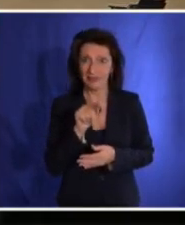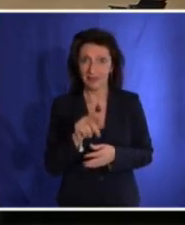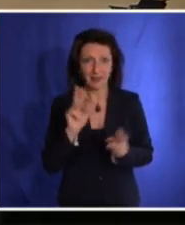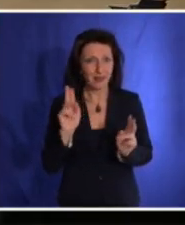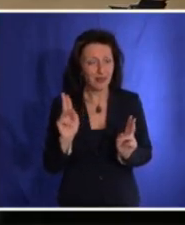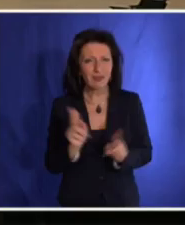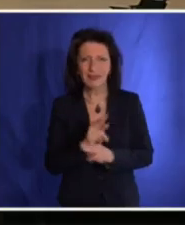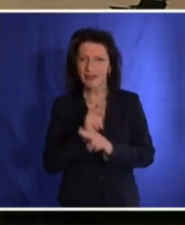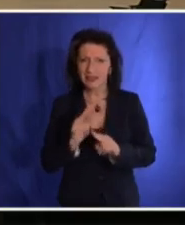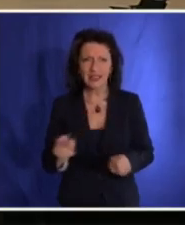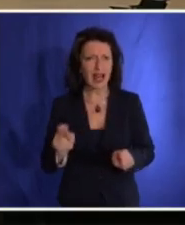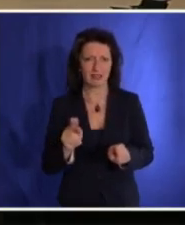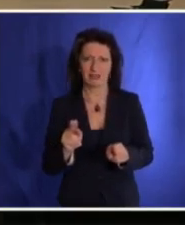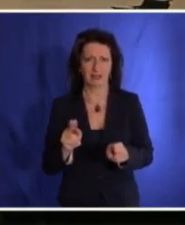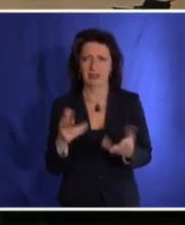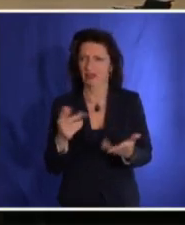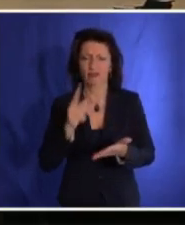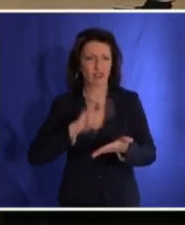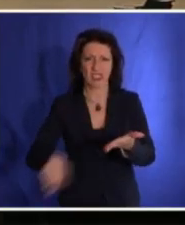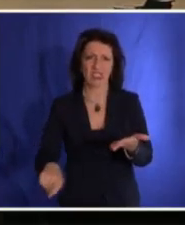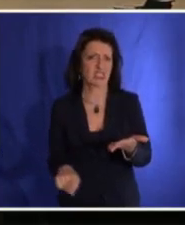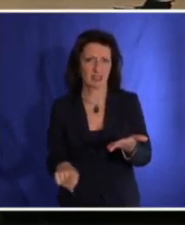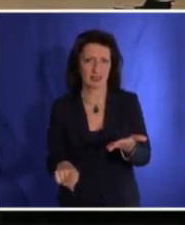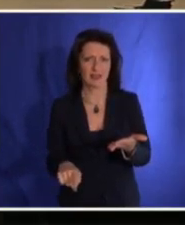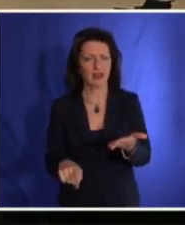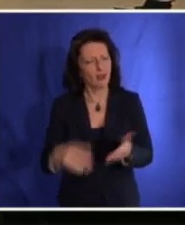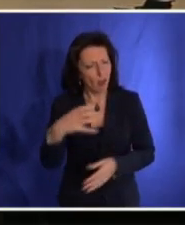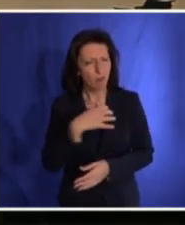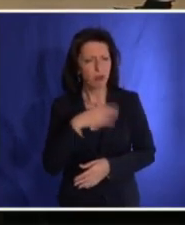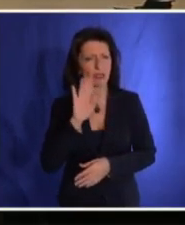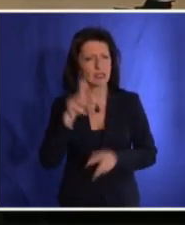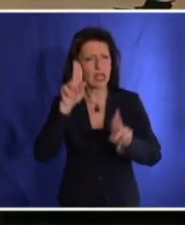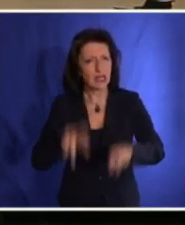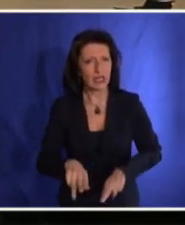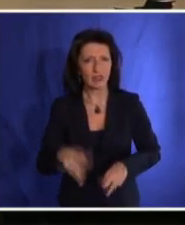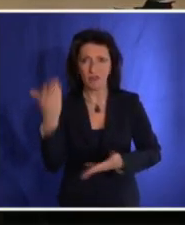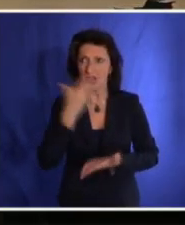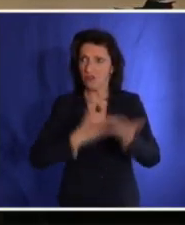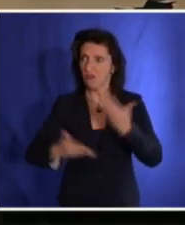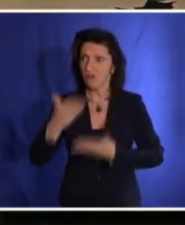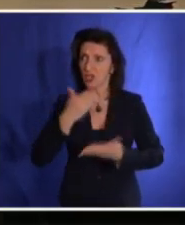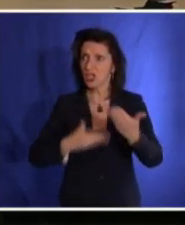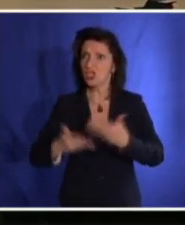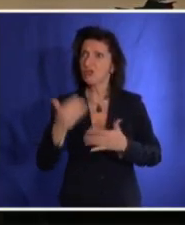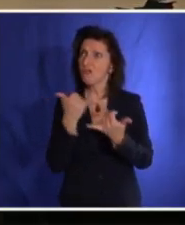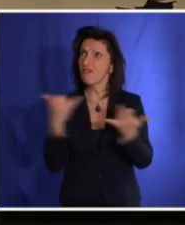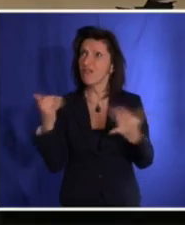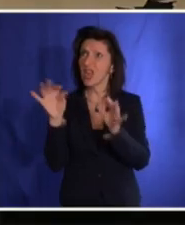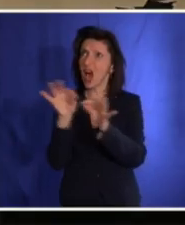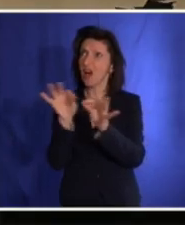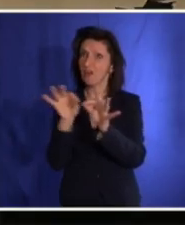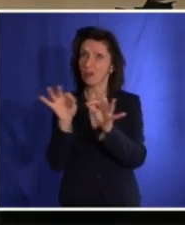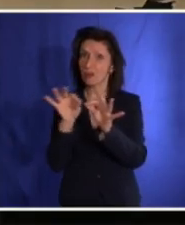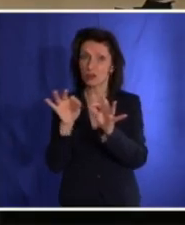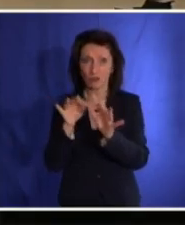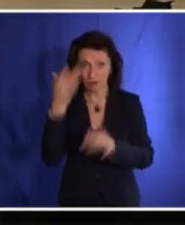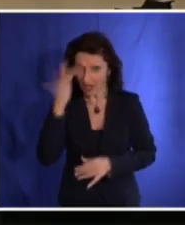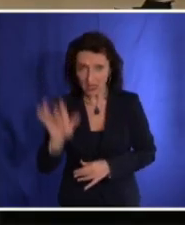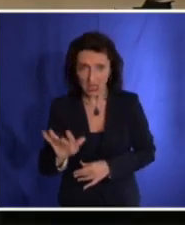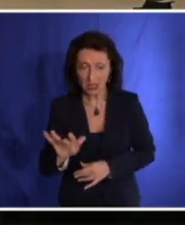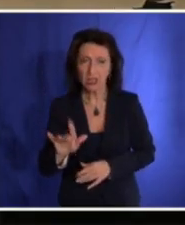der bürgerlichen Rechte. Wer nicht weiß, wie Wirtschaft funktioniert, wird immer abhängig bleiben. Und ich denke